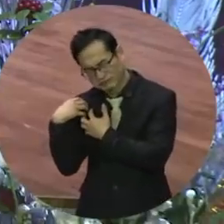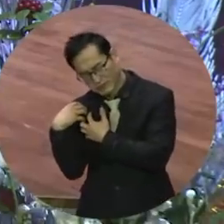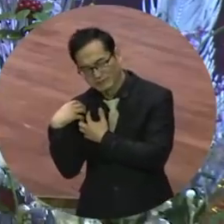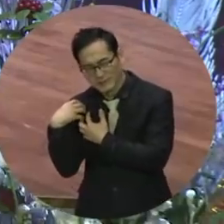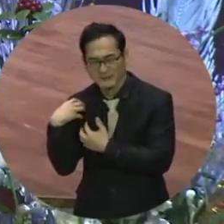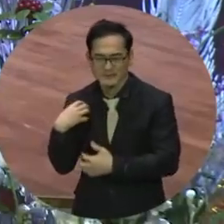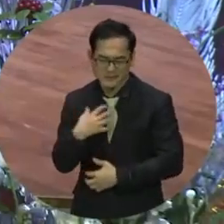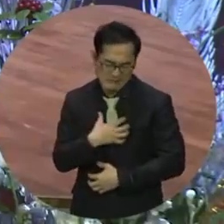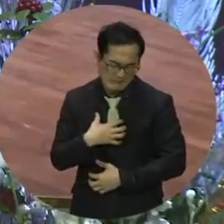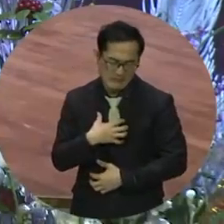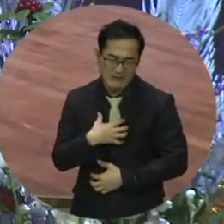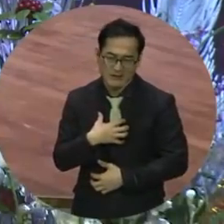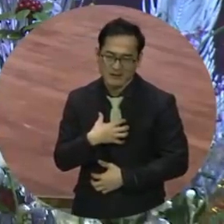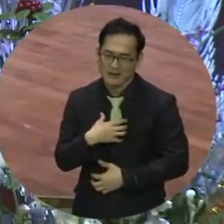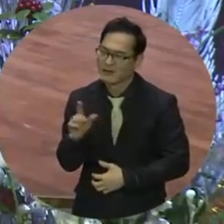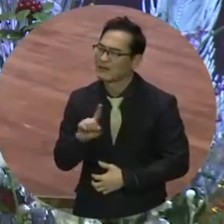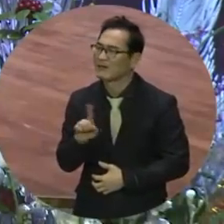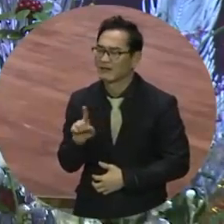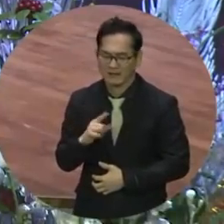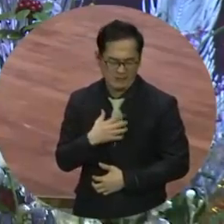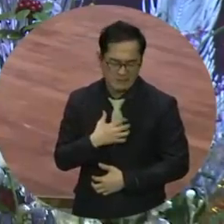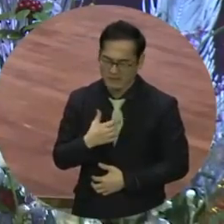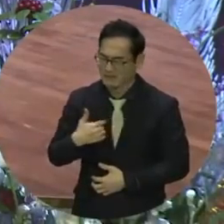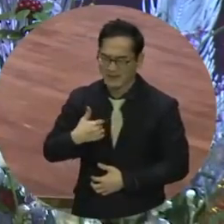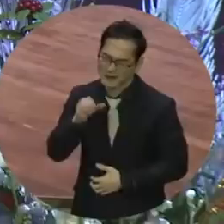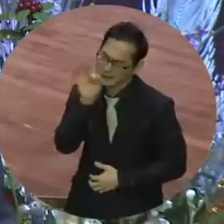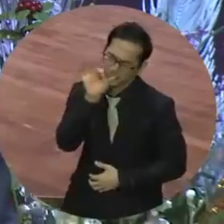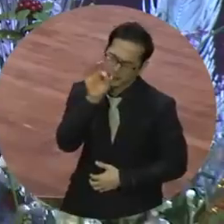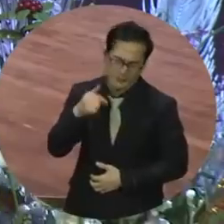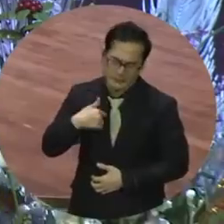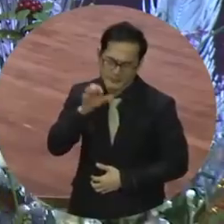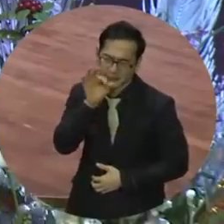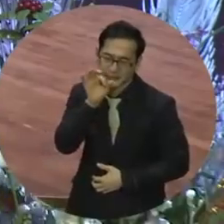내가 어떻게 이 직분을 감당하냐?